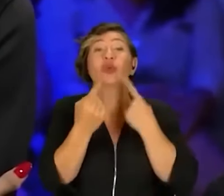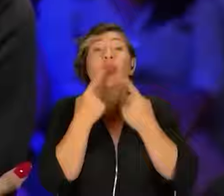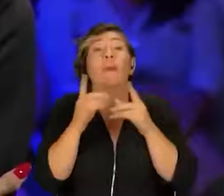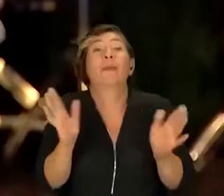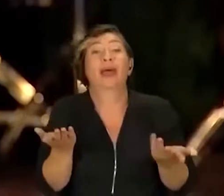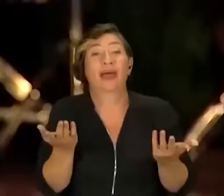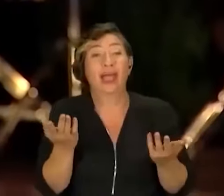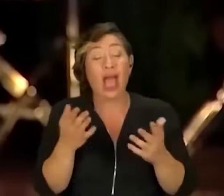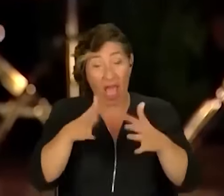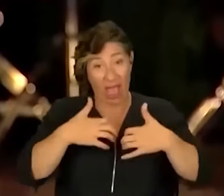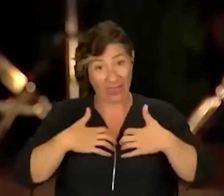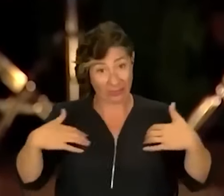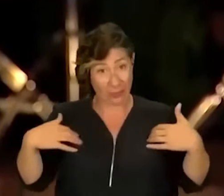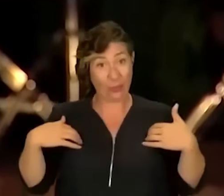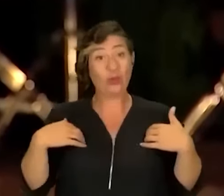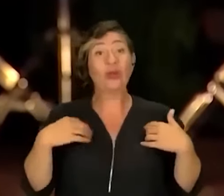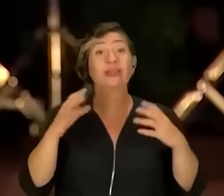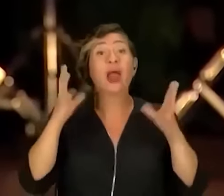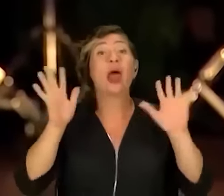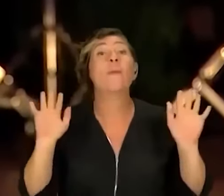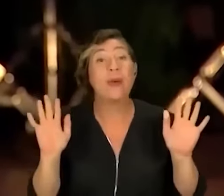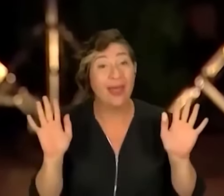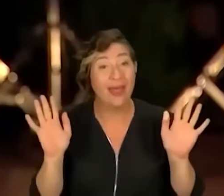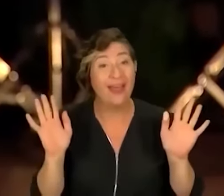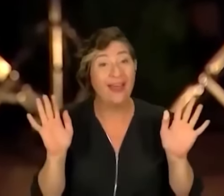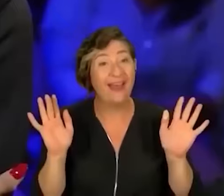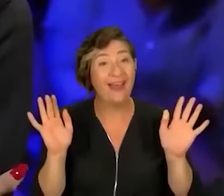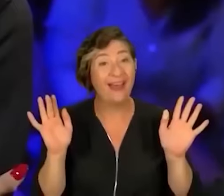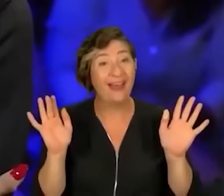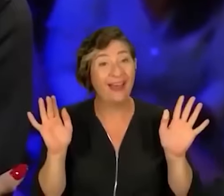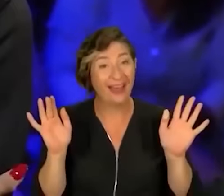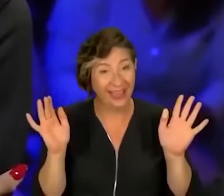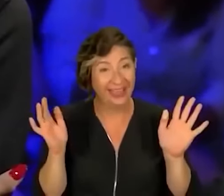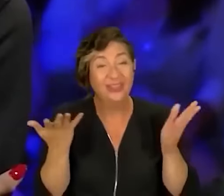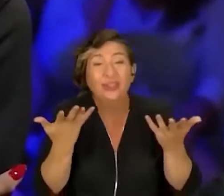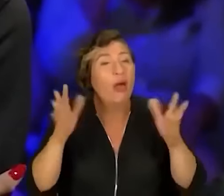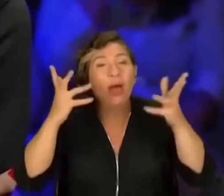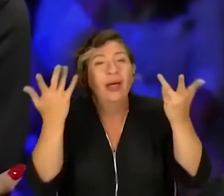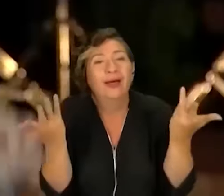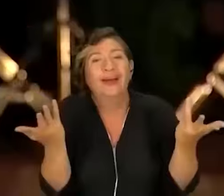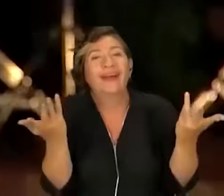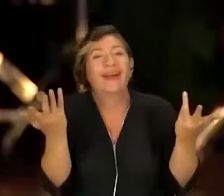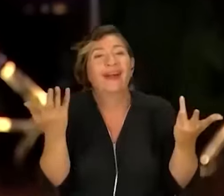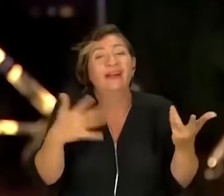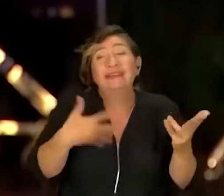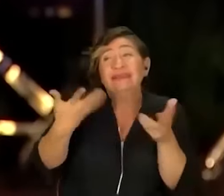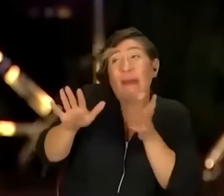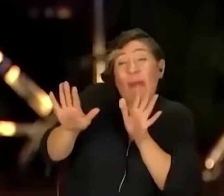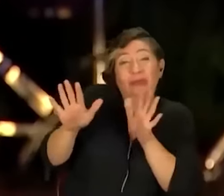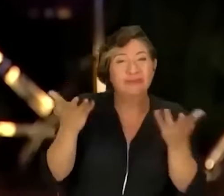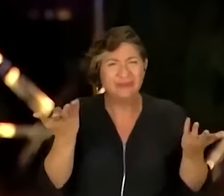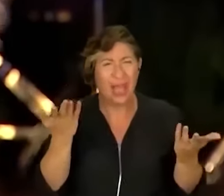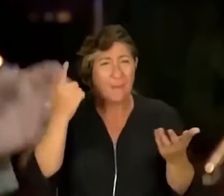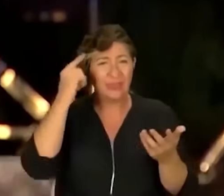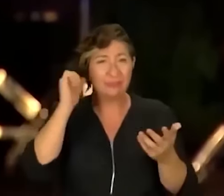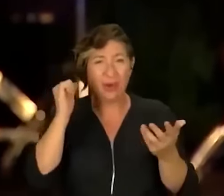diyor bak şimdi aç koynunu gireceğim gireceğim dellenme Tabii ne deriy çok istemiyorum